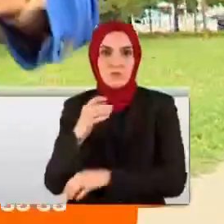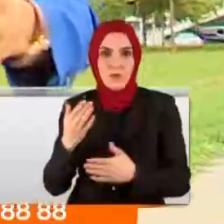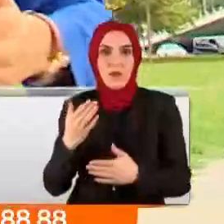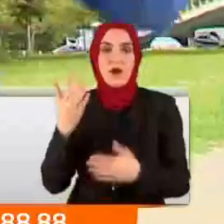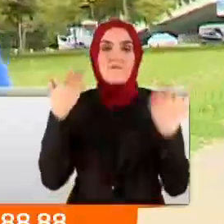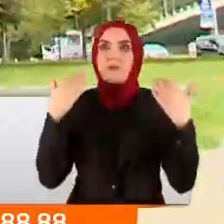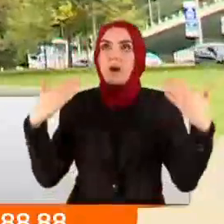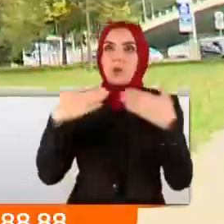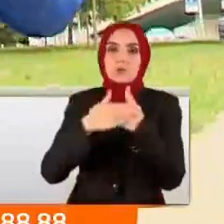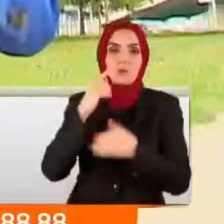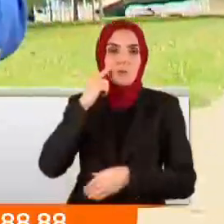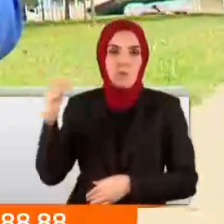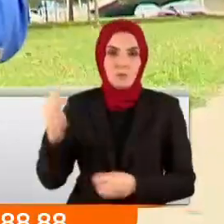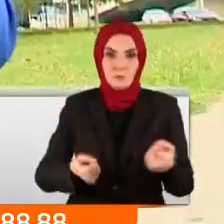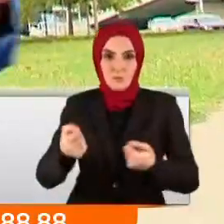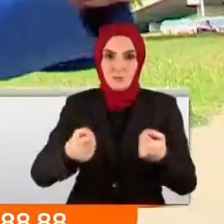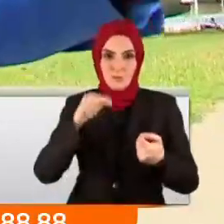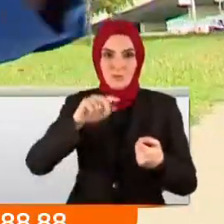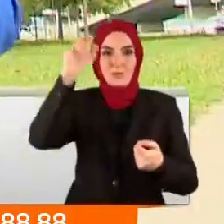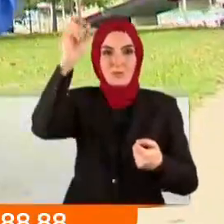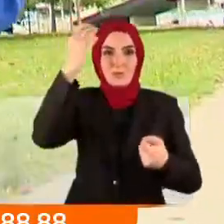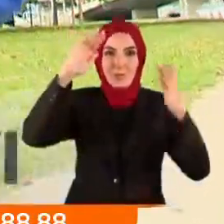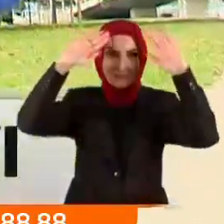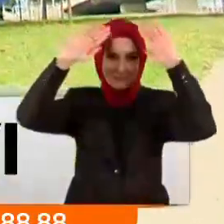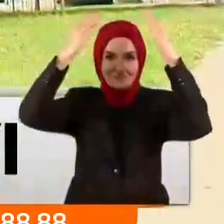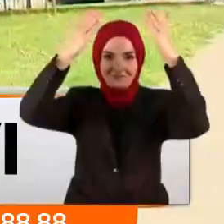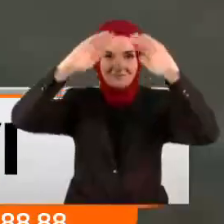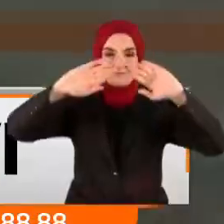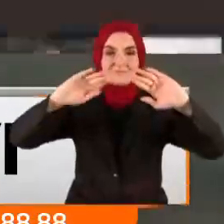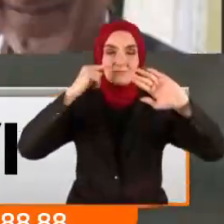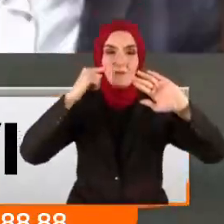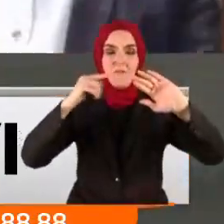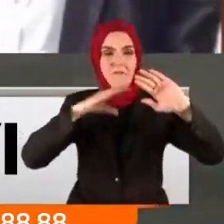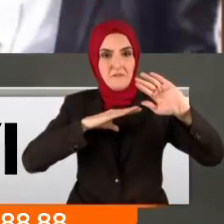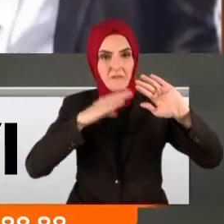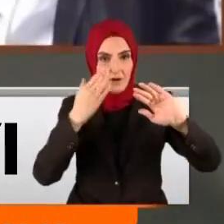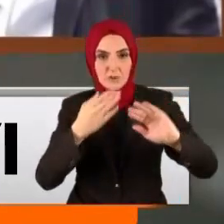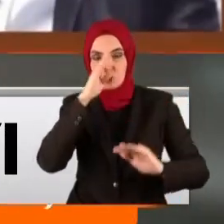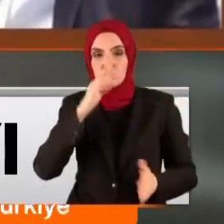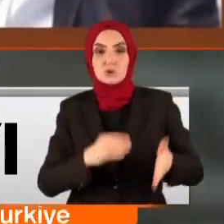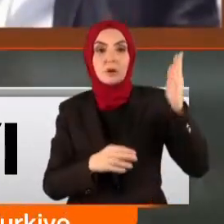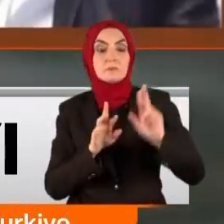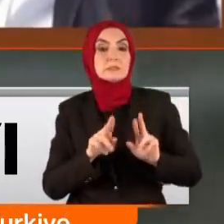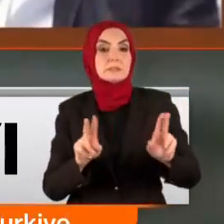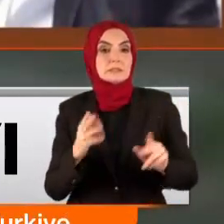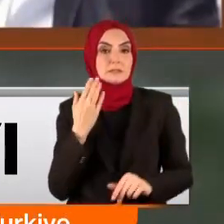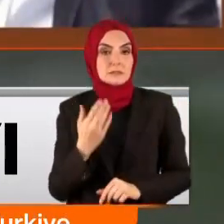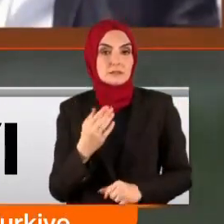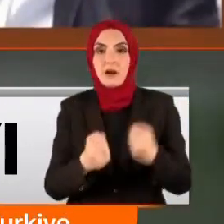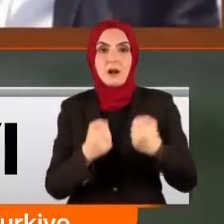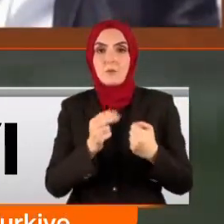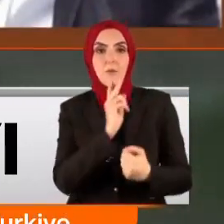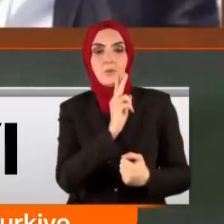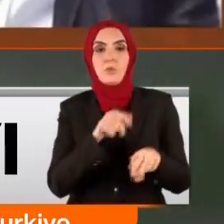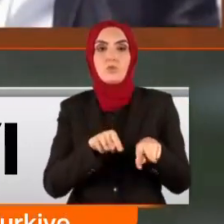sürücü koltuğundaki güneş siperliği inikti ve aracın camları kırıktı. Araç Nurettin Yıldız'a aitti ancak hava kararmış